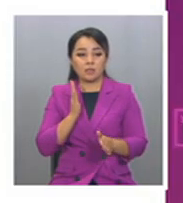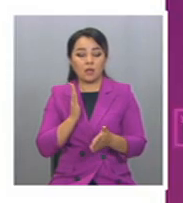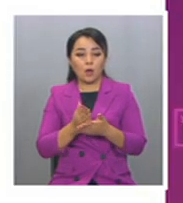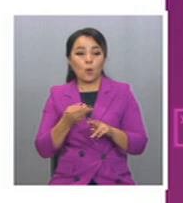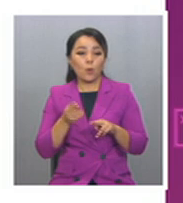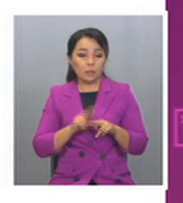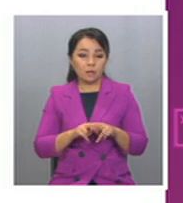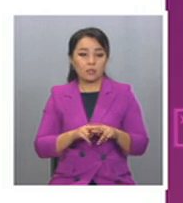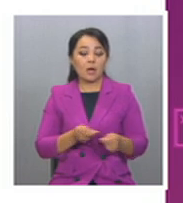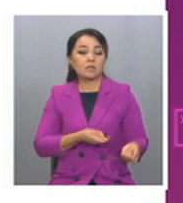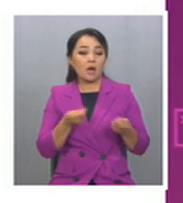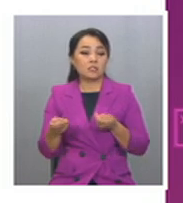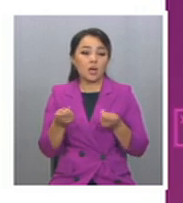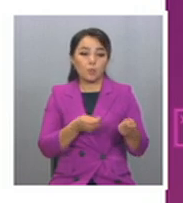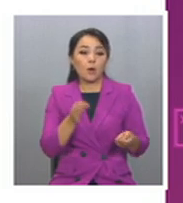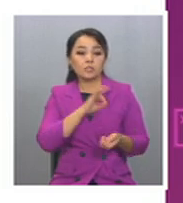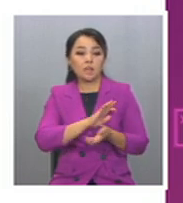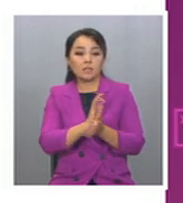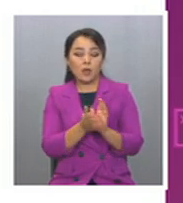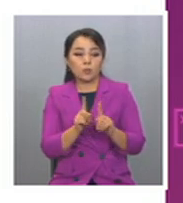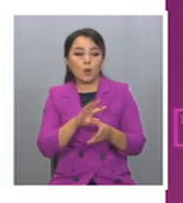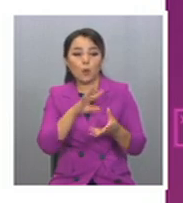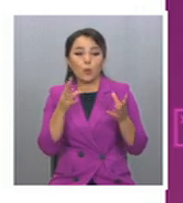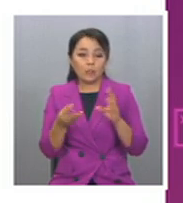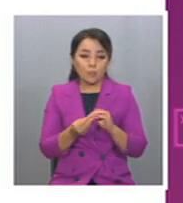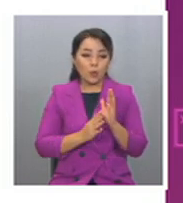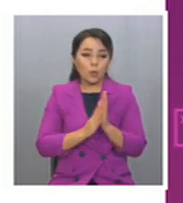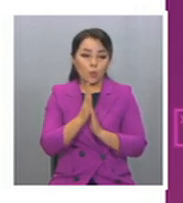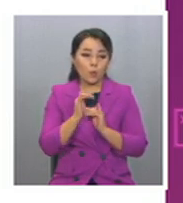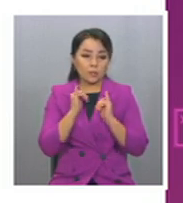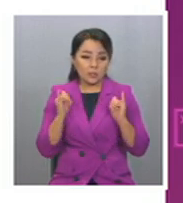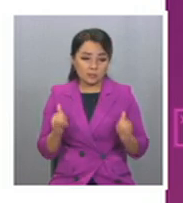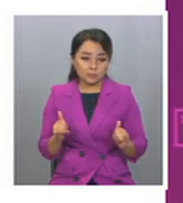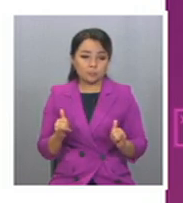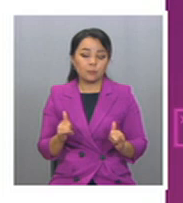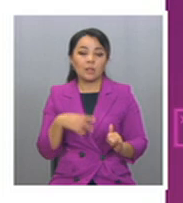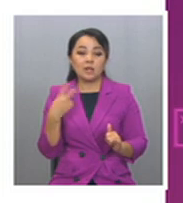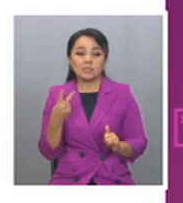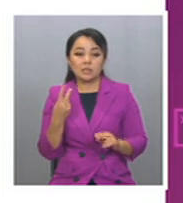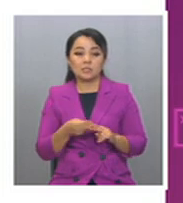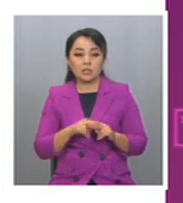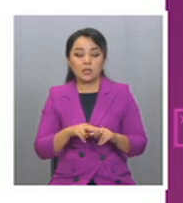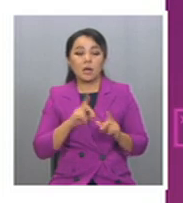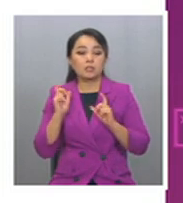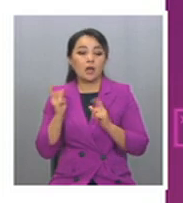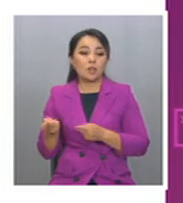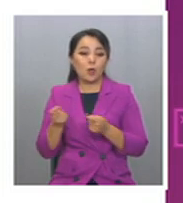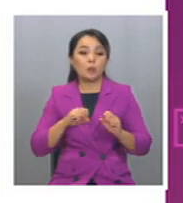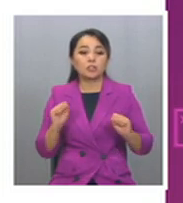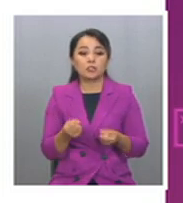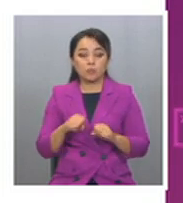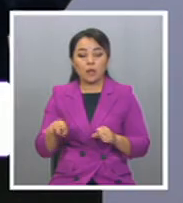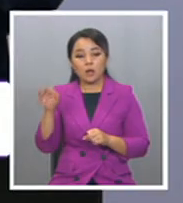олардың тасымалдаудағы сыйымдылық көлемі өсті. Біріншіден, екіншіден оның тасымалдау жылдамдығы несте